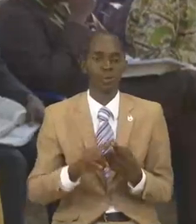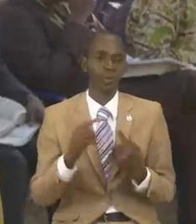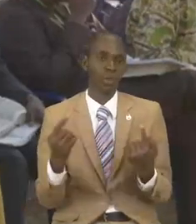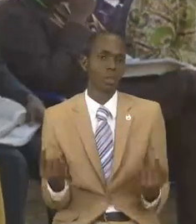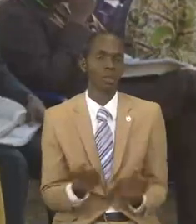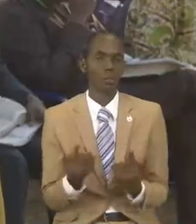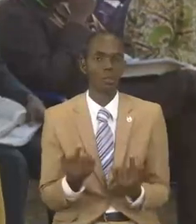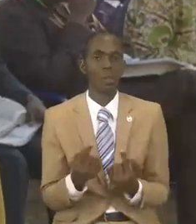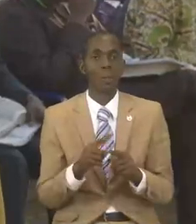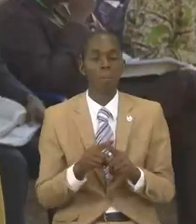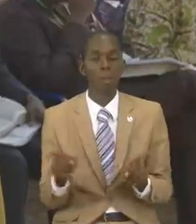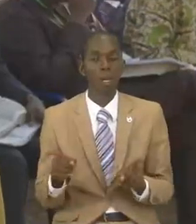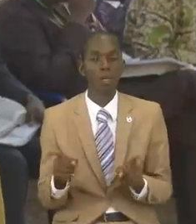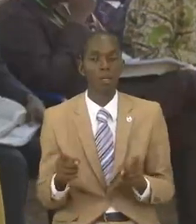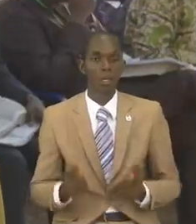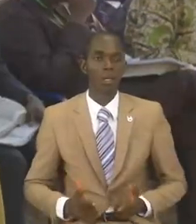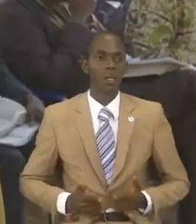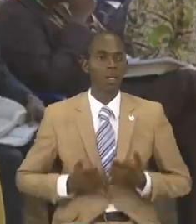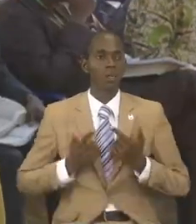et comme vivant pour Dieu